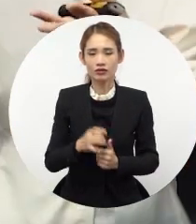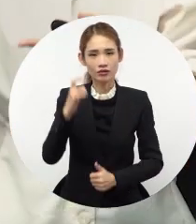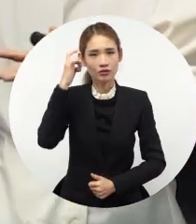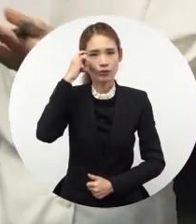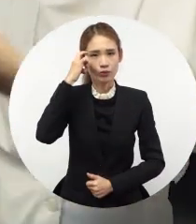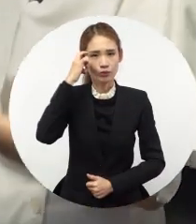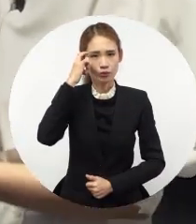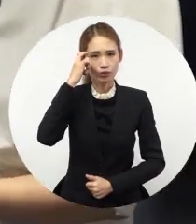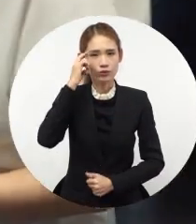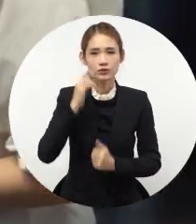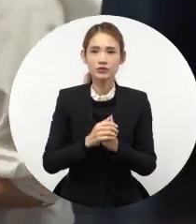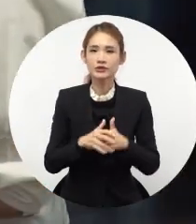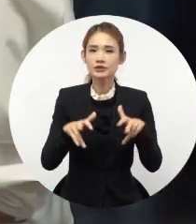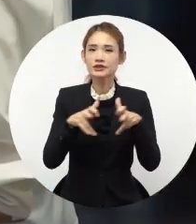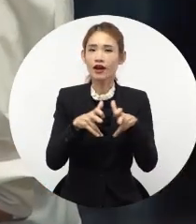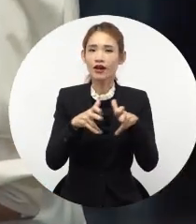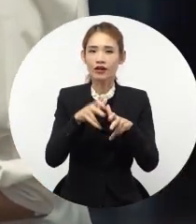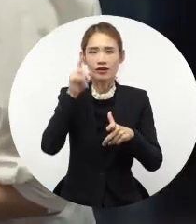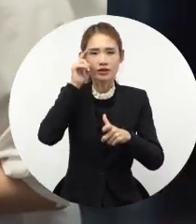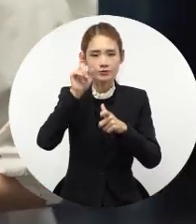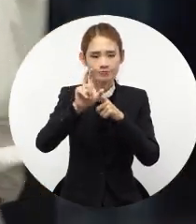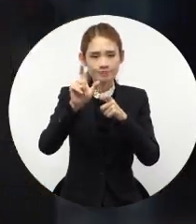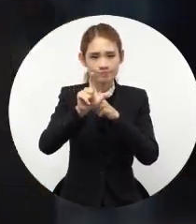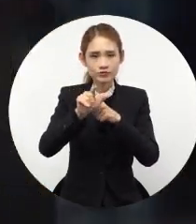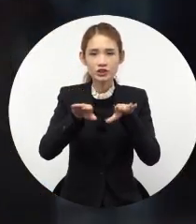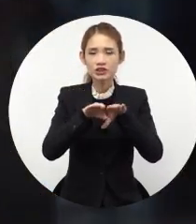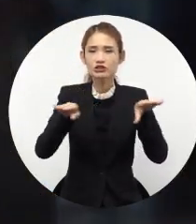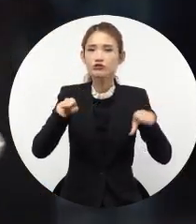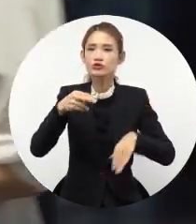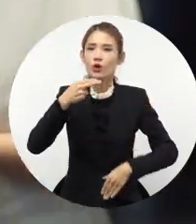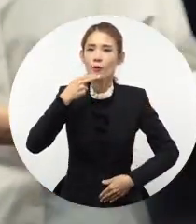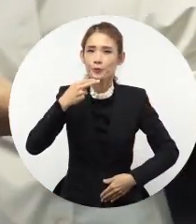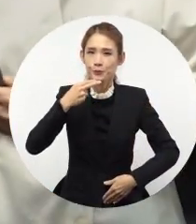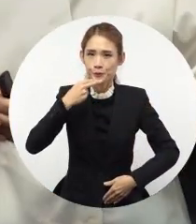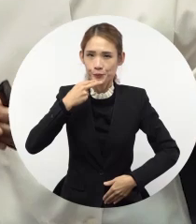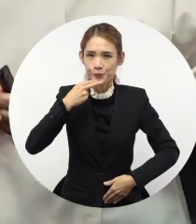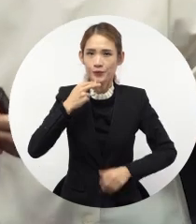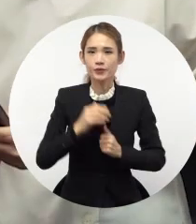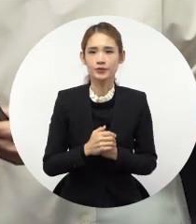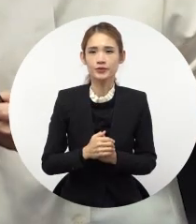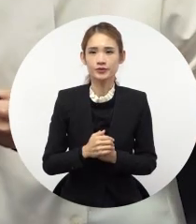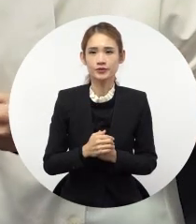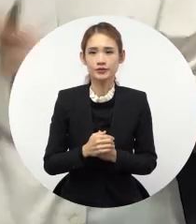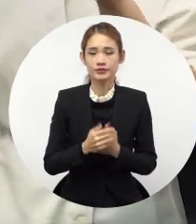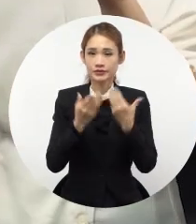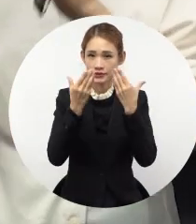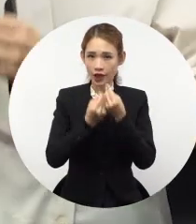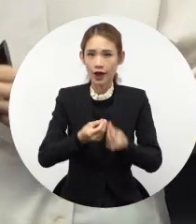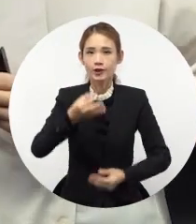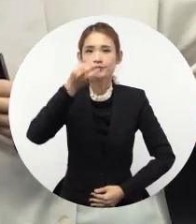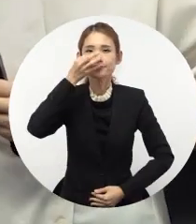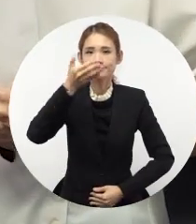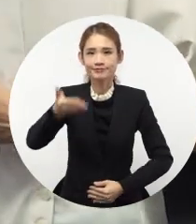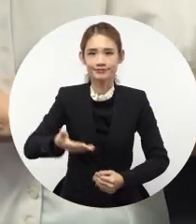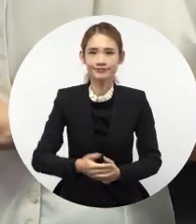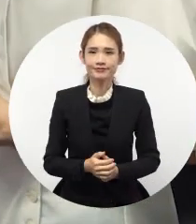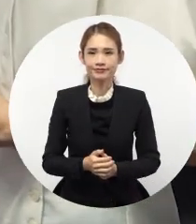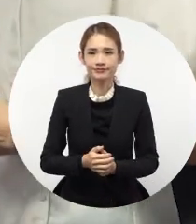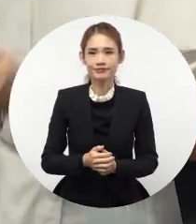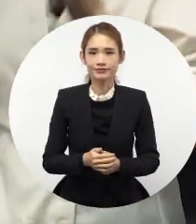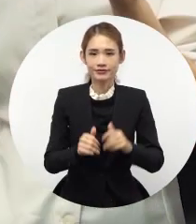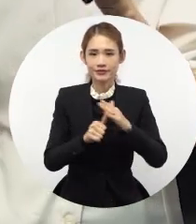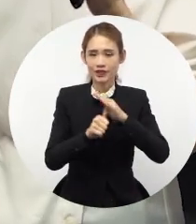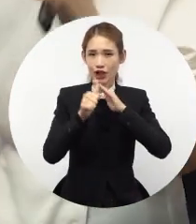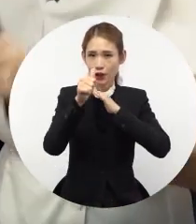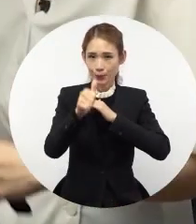겁니다. 왜? 장애를 고려하지 않은 기준을 적용했기 때문이에요. 자, 예를 한번